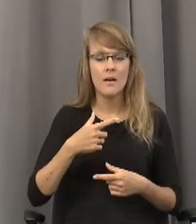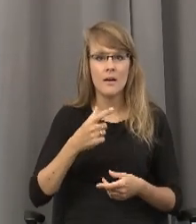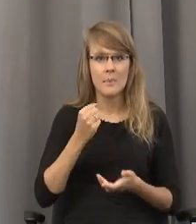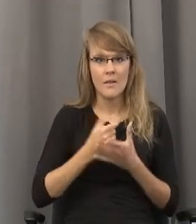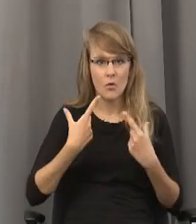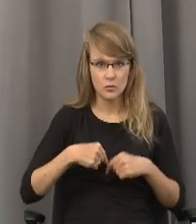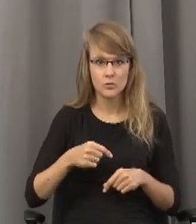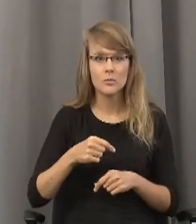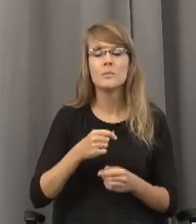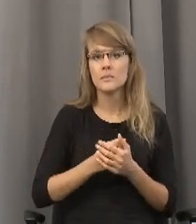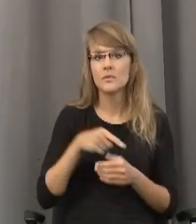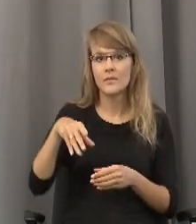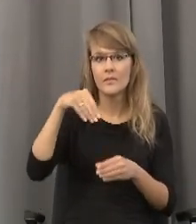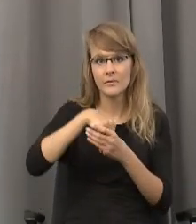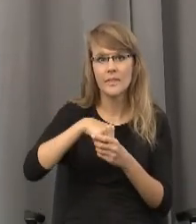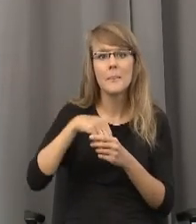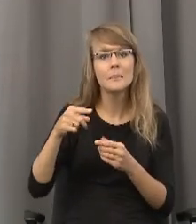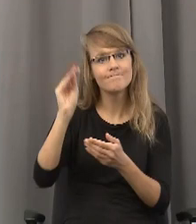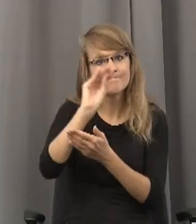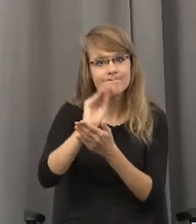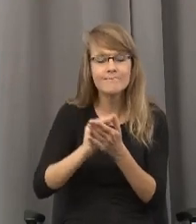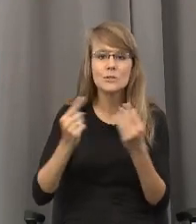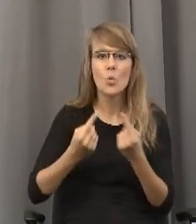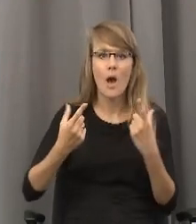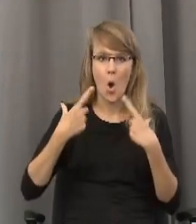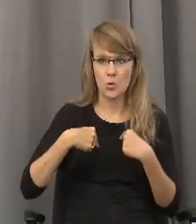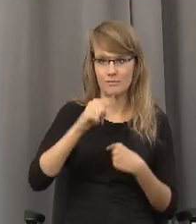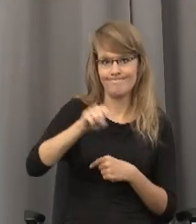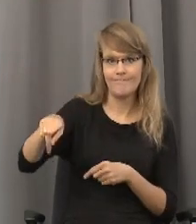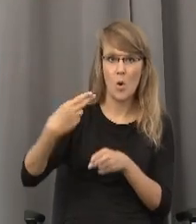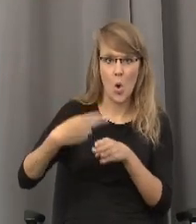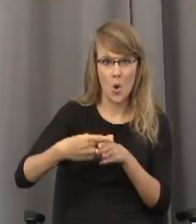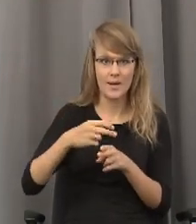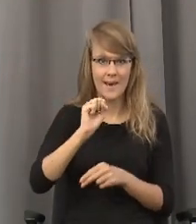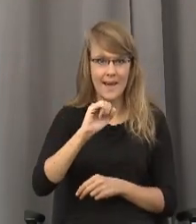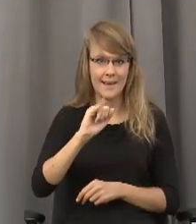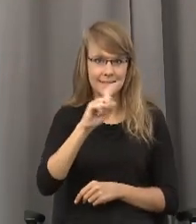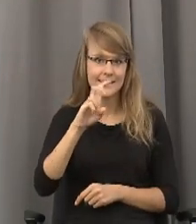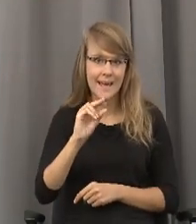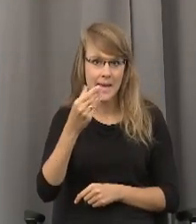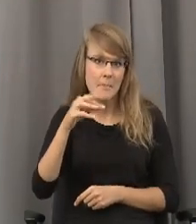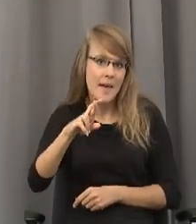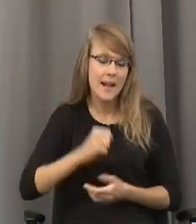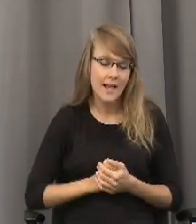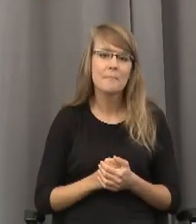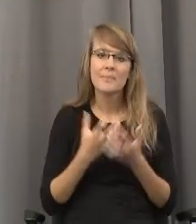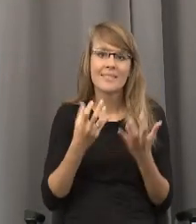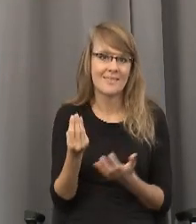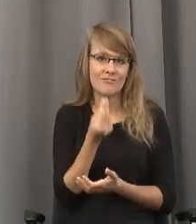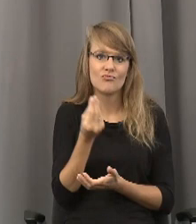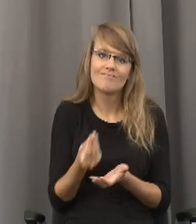chorobę Alzheimera. Ze swojej strony chciałbym dodać, że ja oczywiście staram się nie